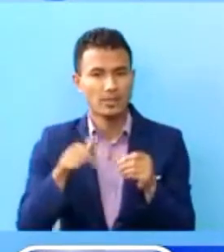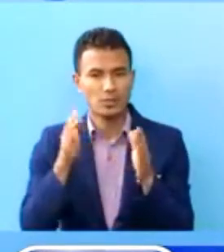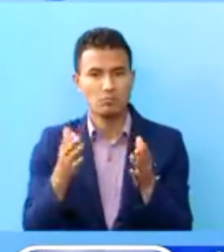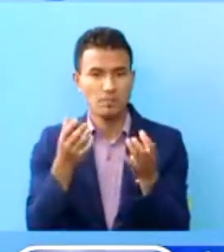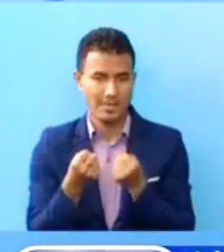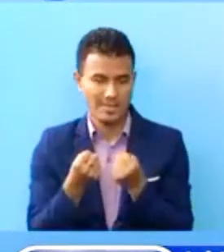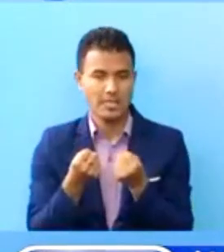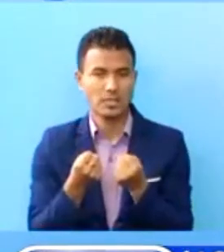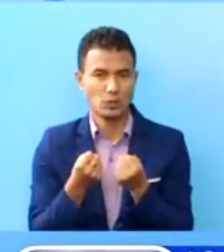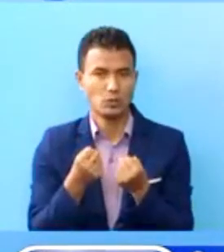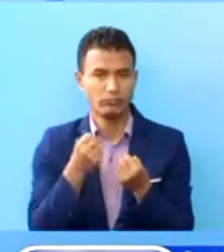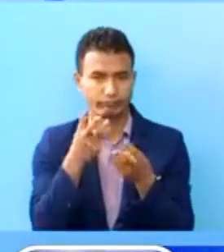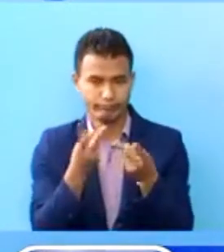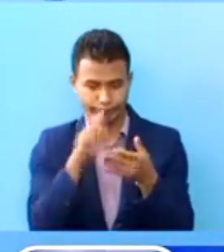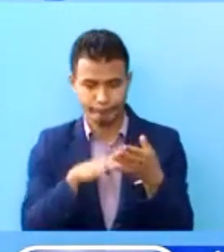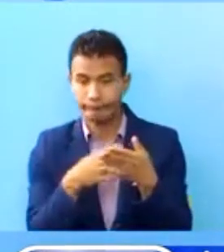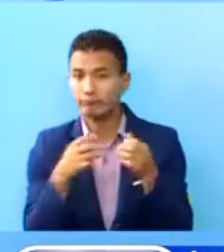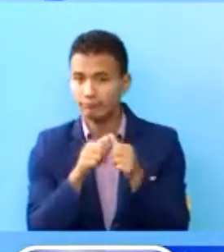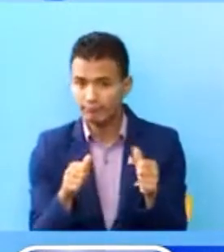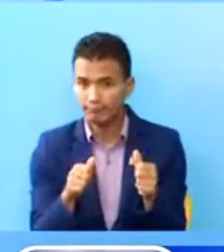प्राप्त भएको डेटा अनुसार